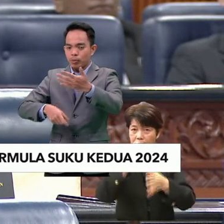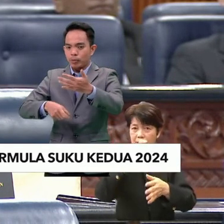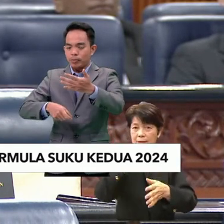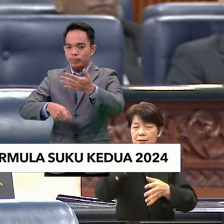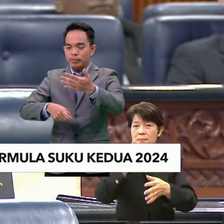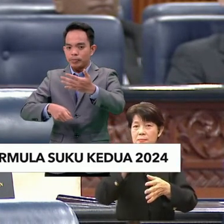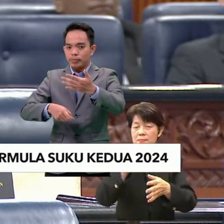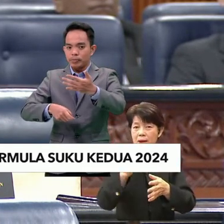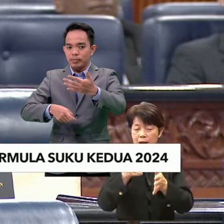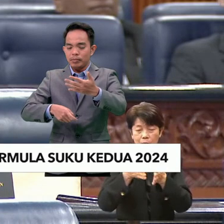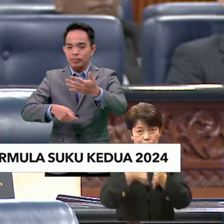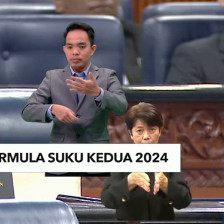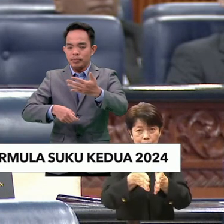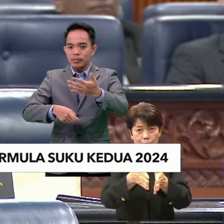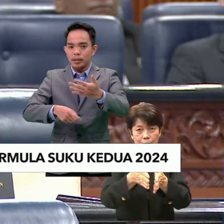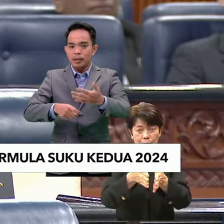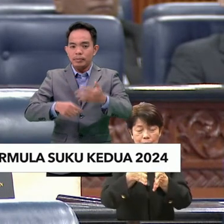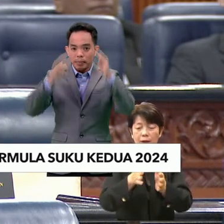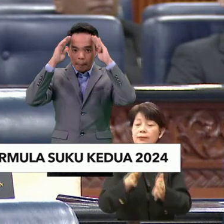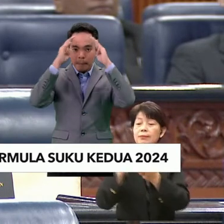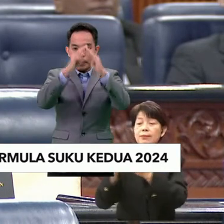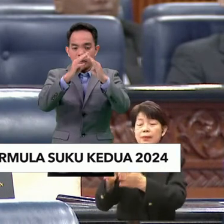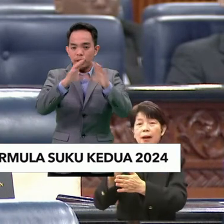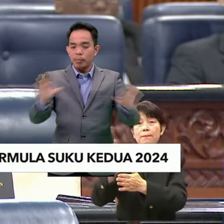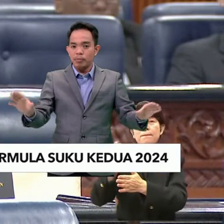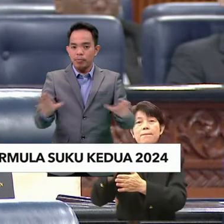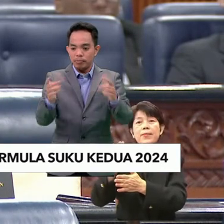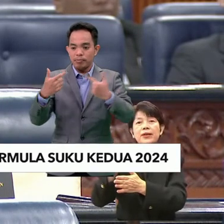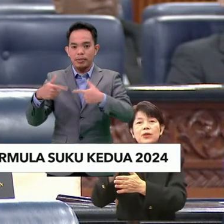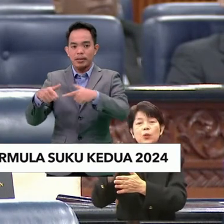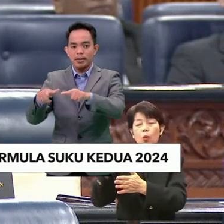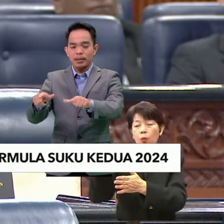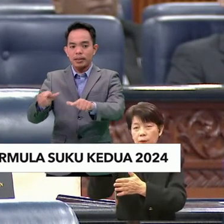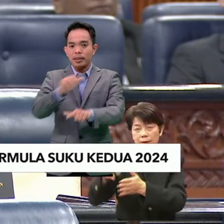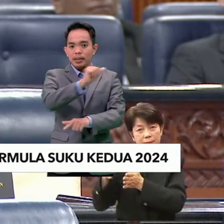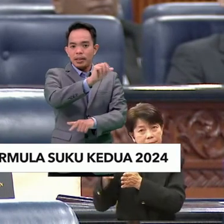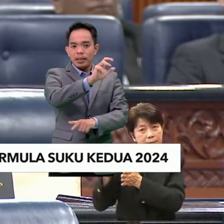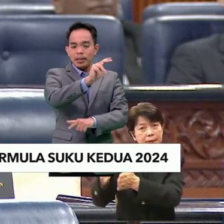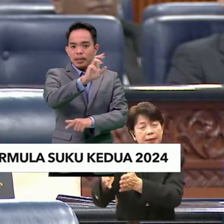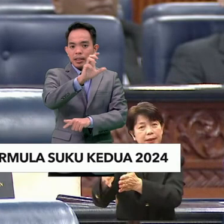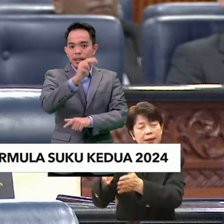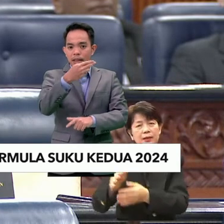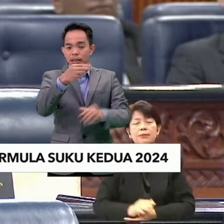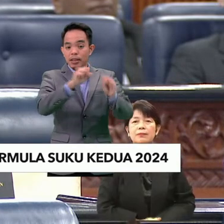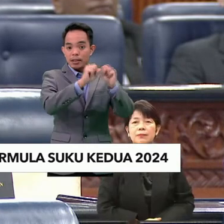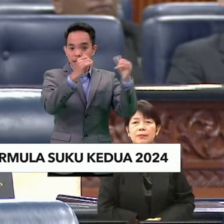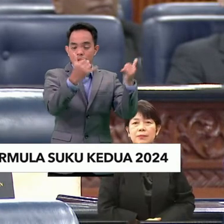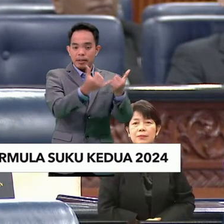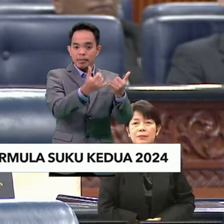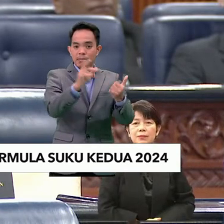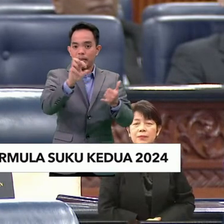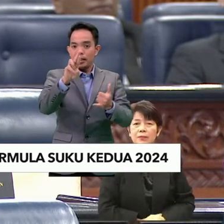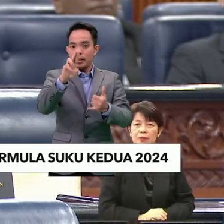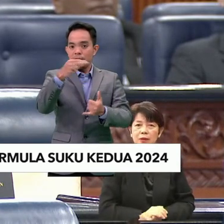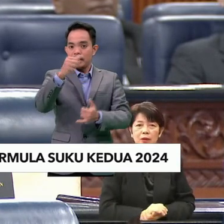iaitu yang bentung yang akan melaksanakan oleh pihak aneh berhad dan dan